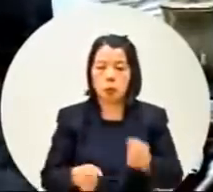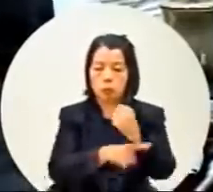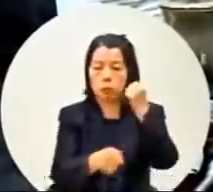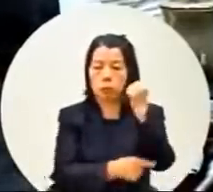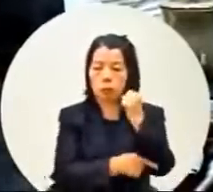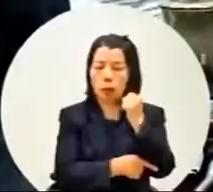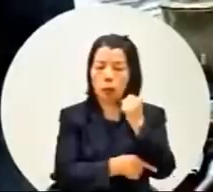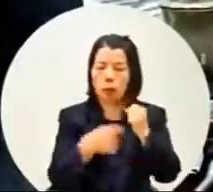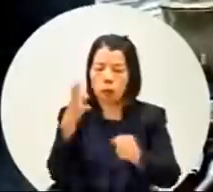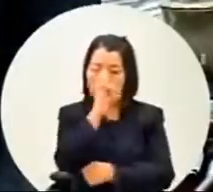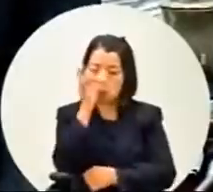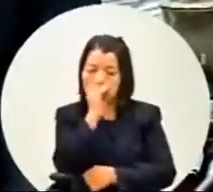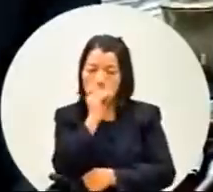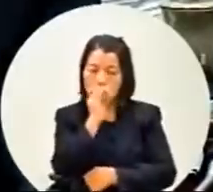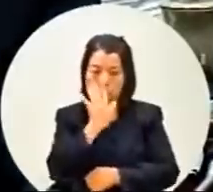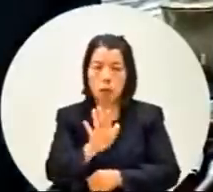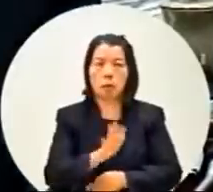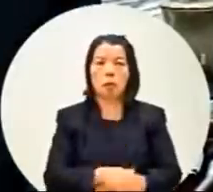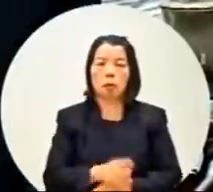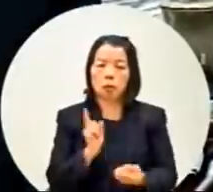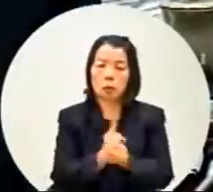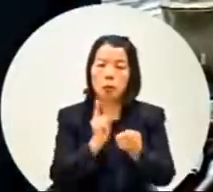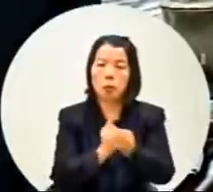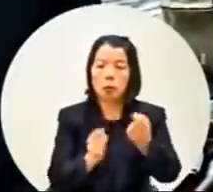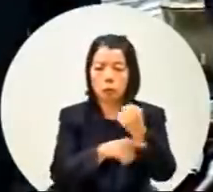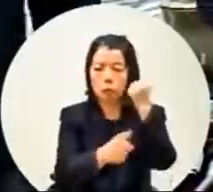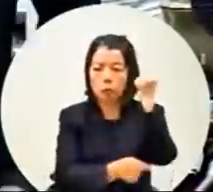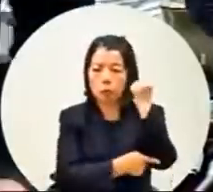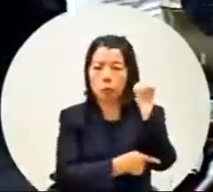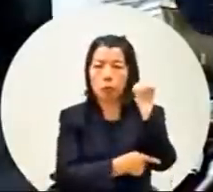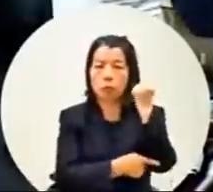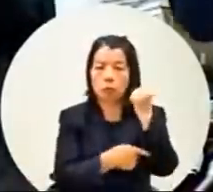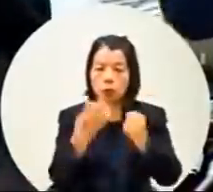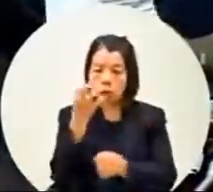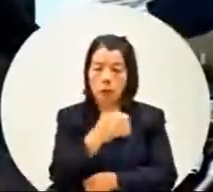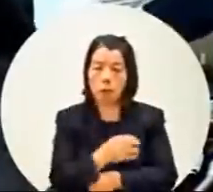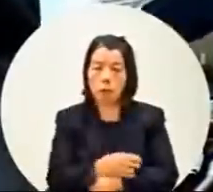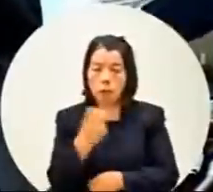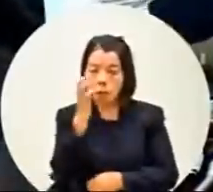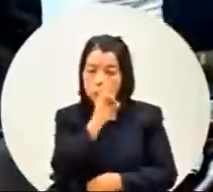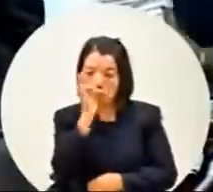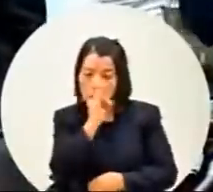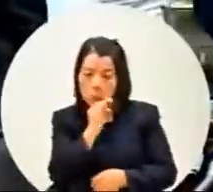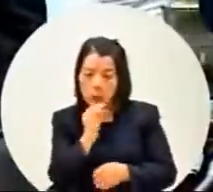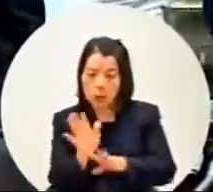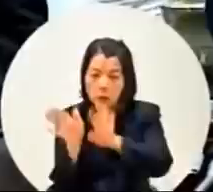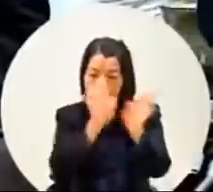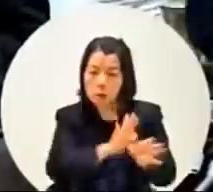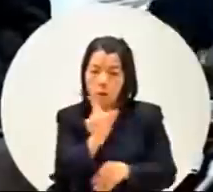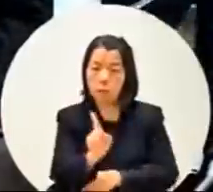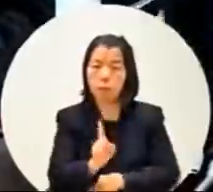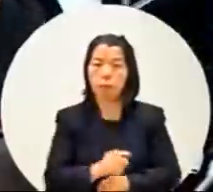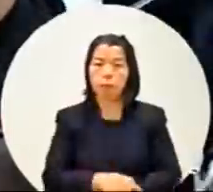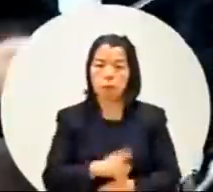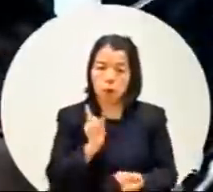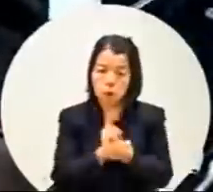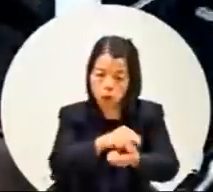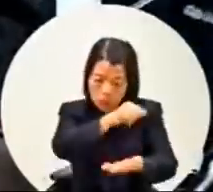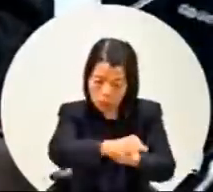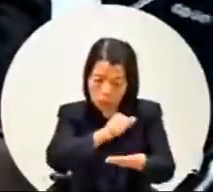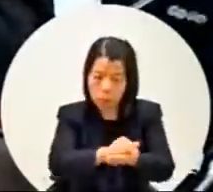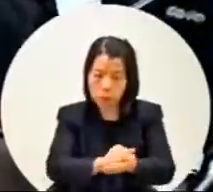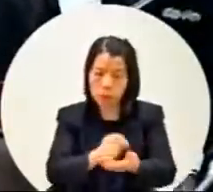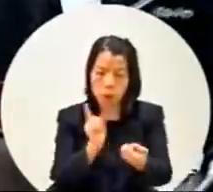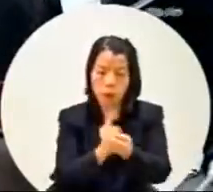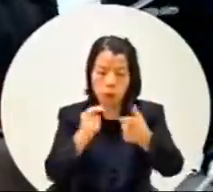有移送司法侦办，那司法侦办的现在的进度是怎样的？ 司法侦办我目前的资料是说，对于我们海